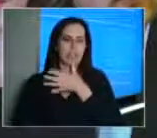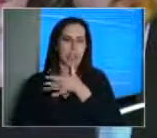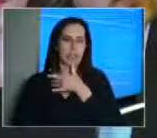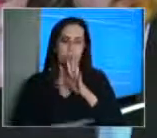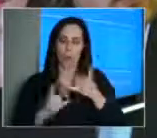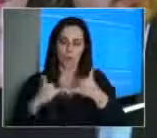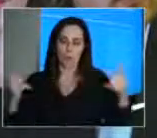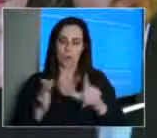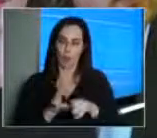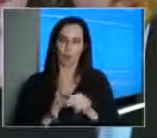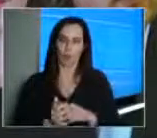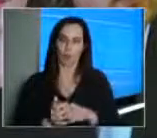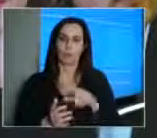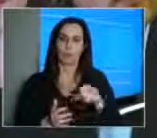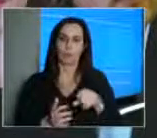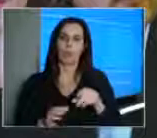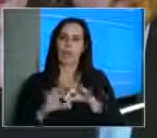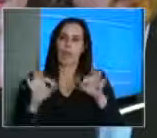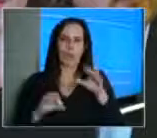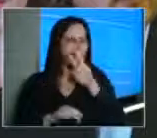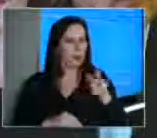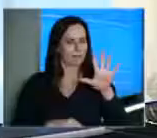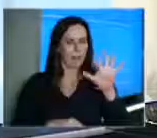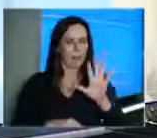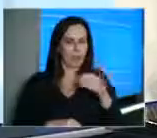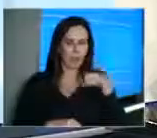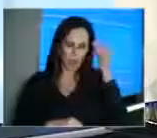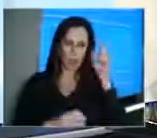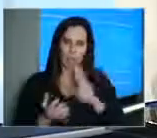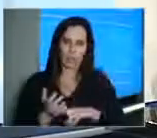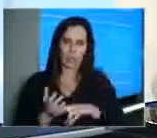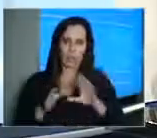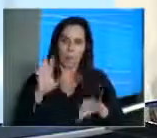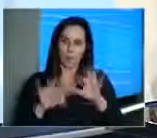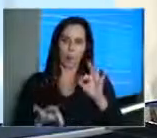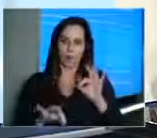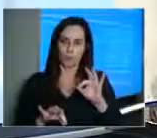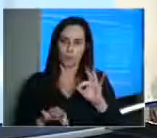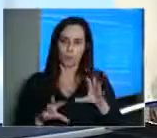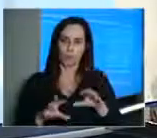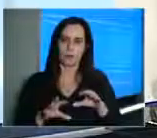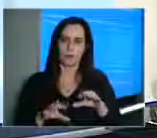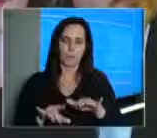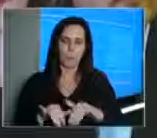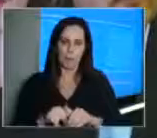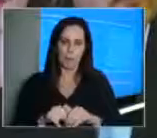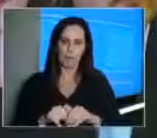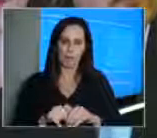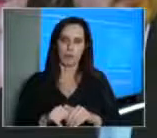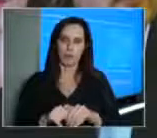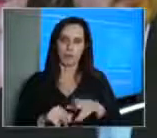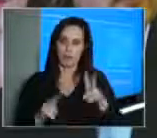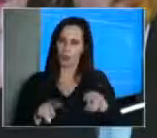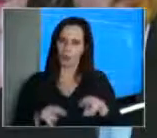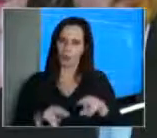טכנולוגית, והיא החלה ב-2005, אם אני זוכר נכון, בחירות מקוונות, ושם